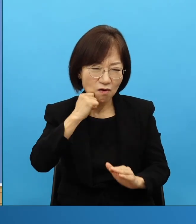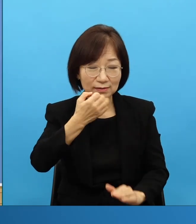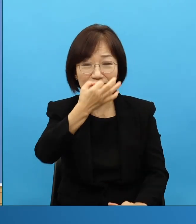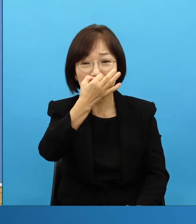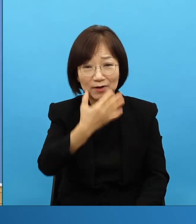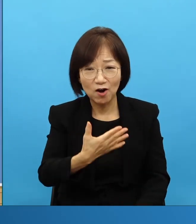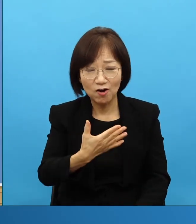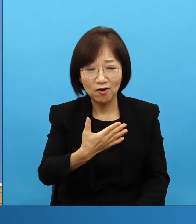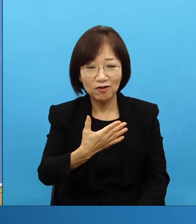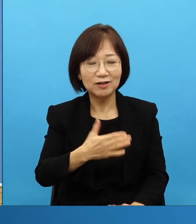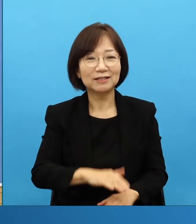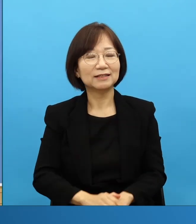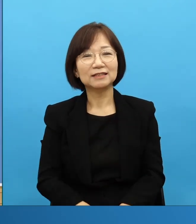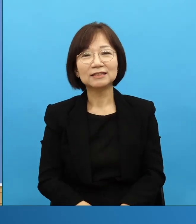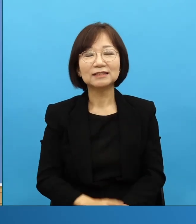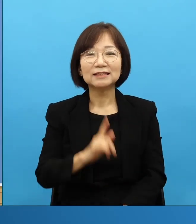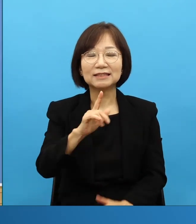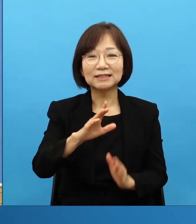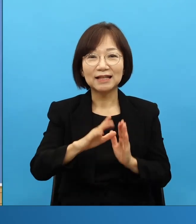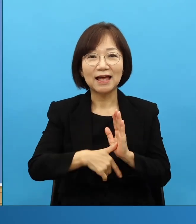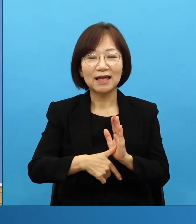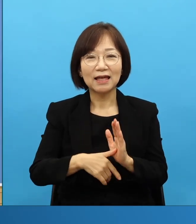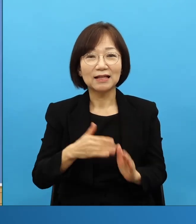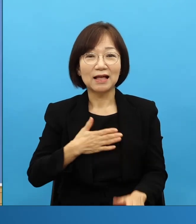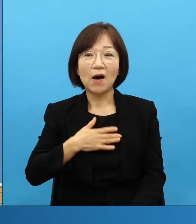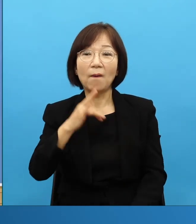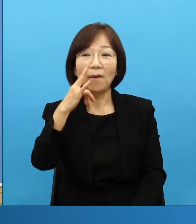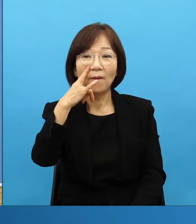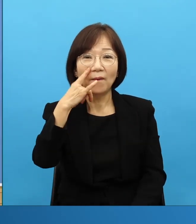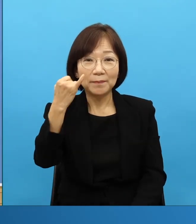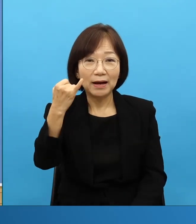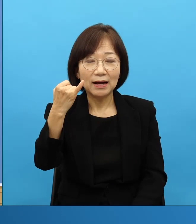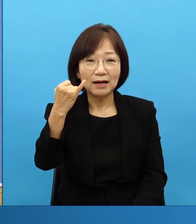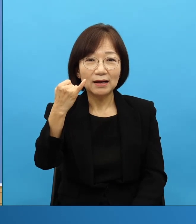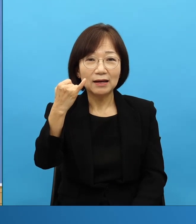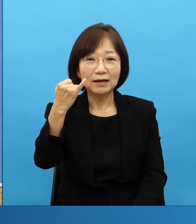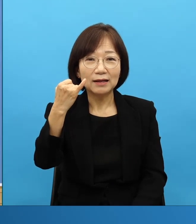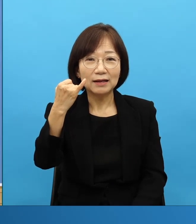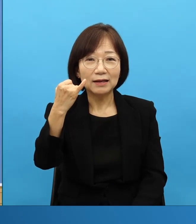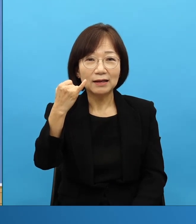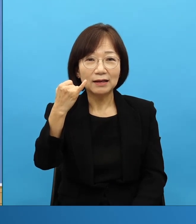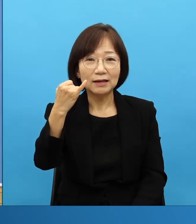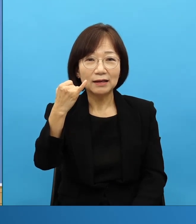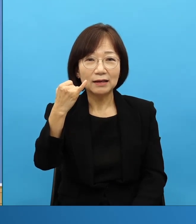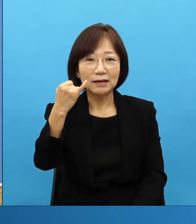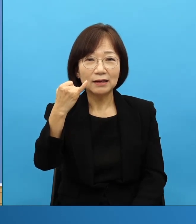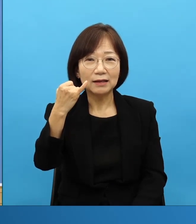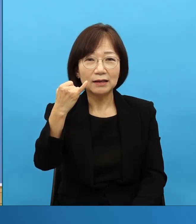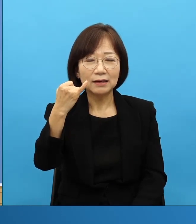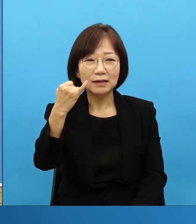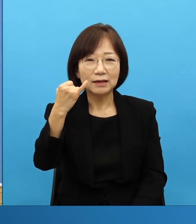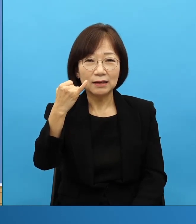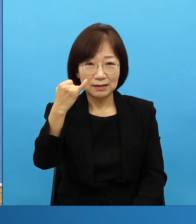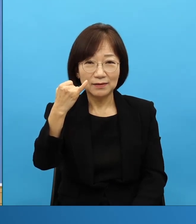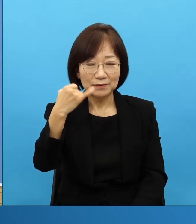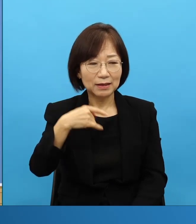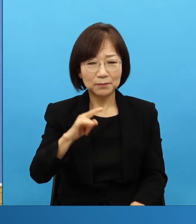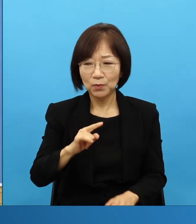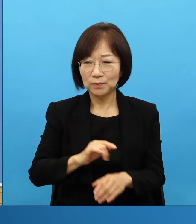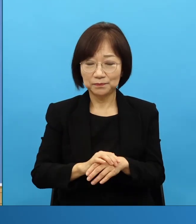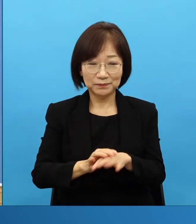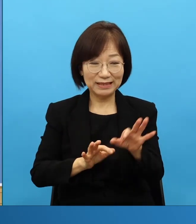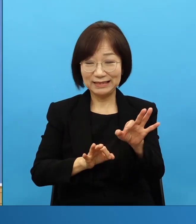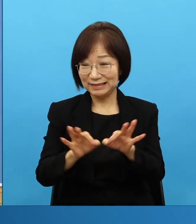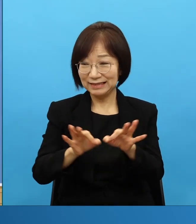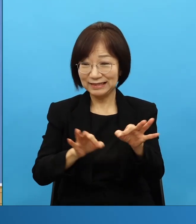우리 어머니는 예, 파장 때 버리기 전에 음식 있잖아요. 그걸 사와요. 그럼 싸니까. And